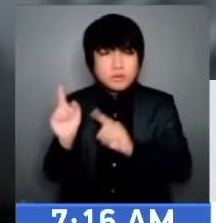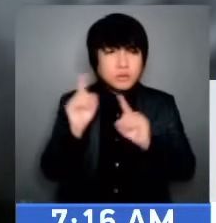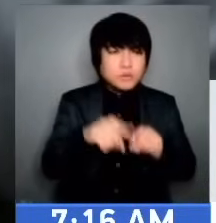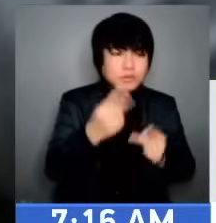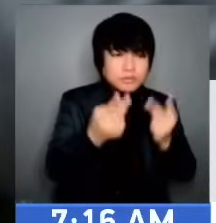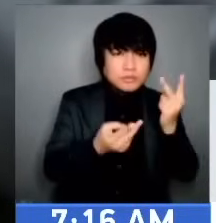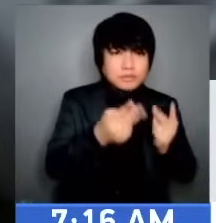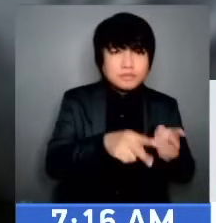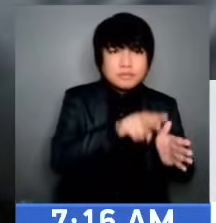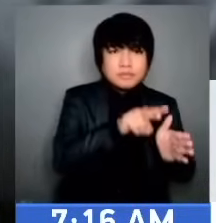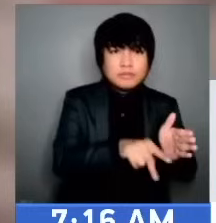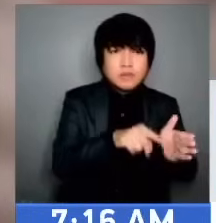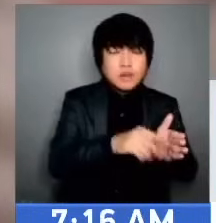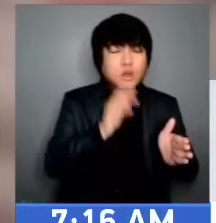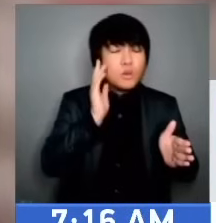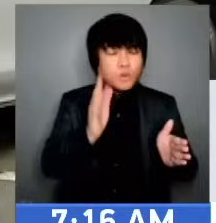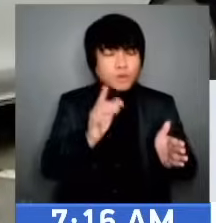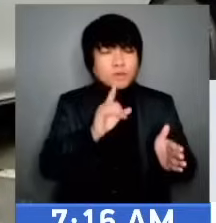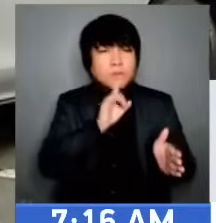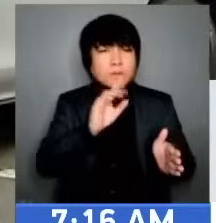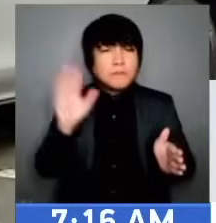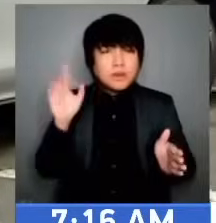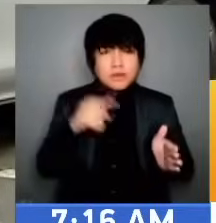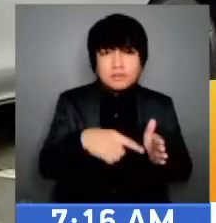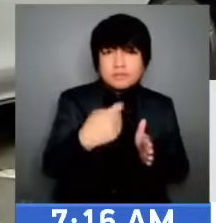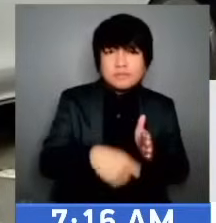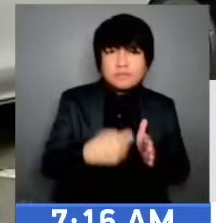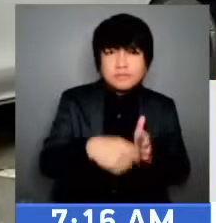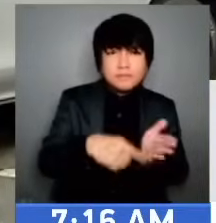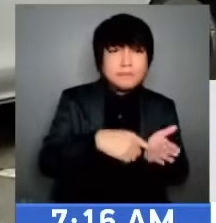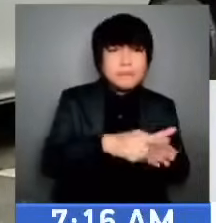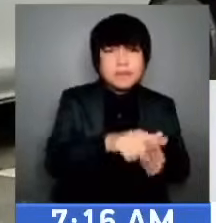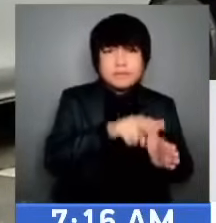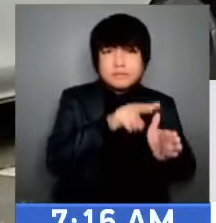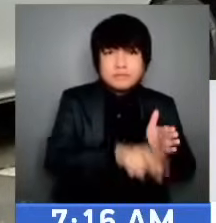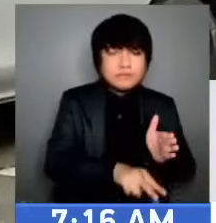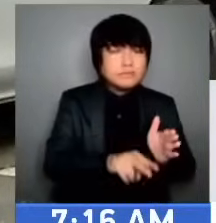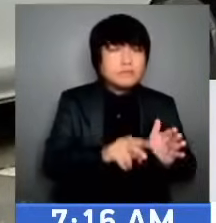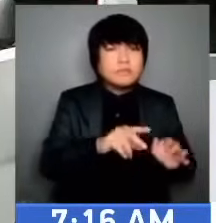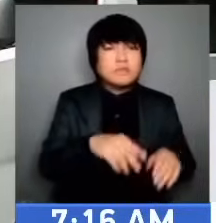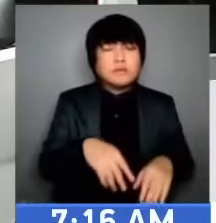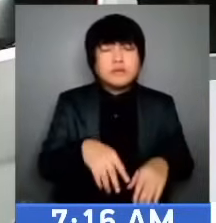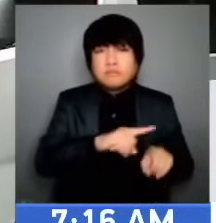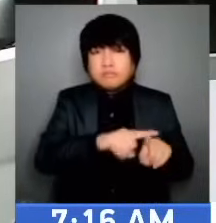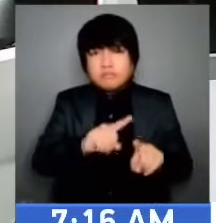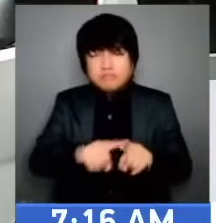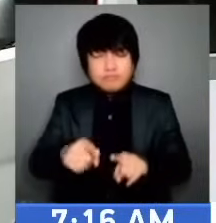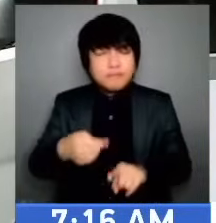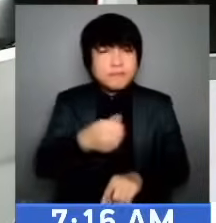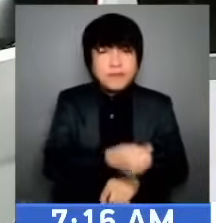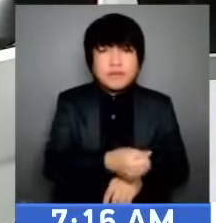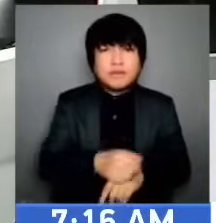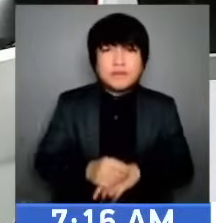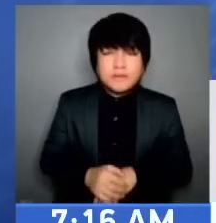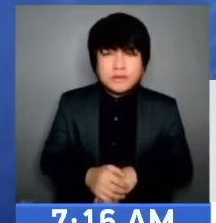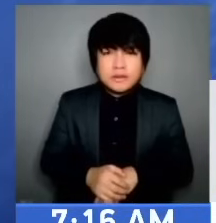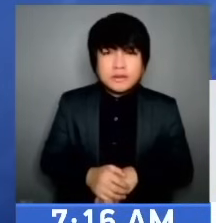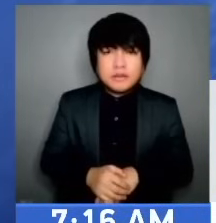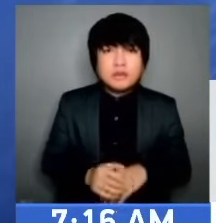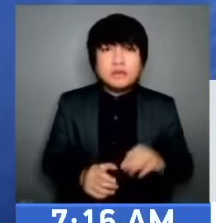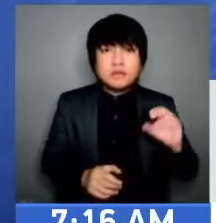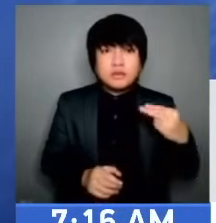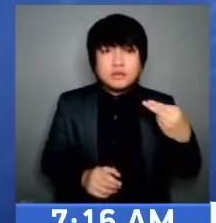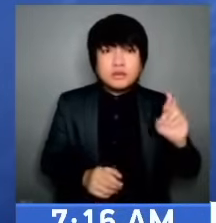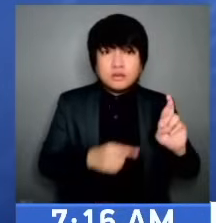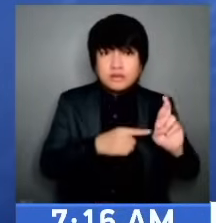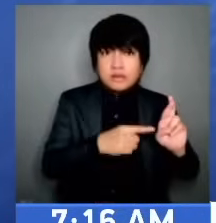gastusin hanggang sa paglibing. Ang CHR labis raw na babahala sa insidente at nagsasagawa na raw ng motopropyo investigation. Kinukundi